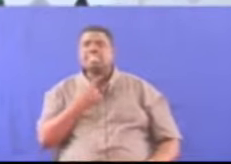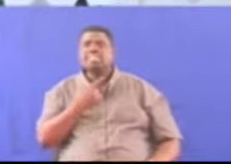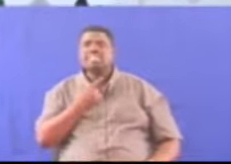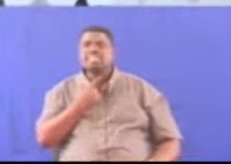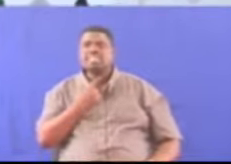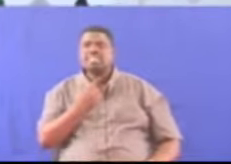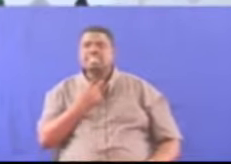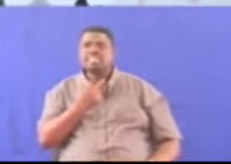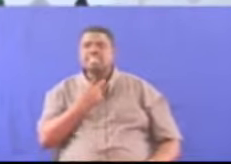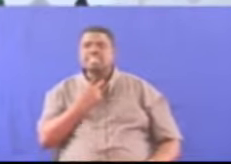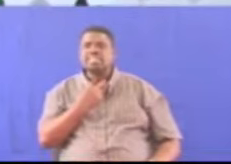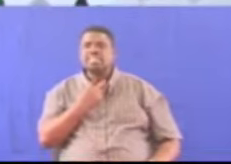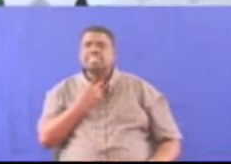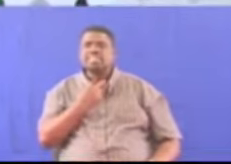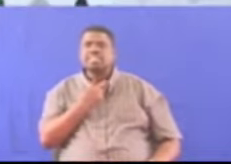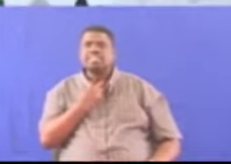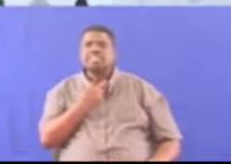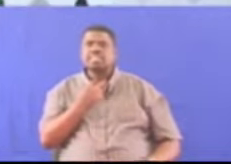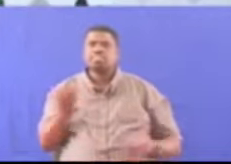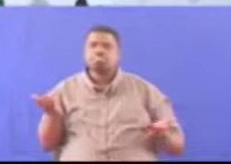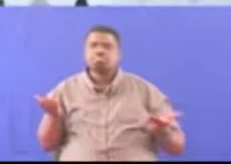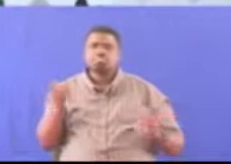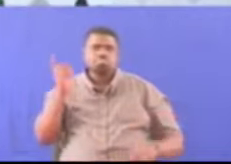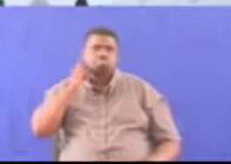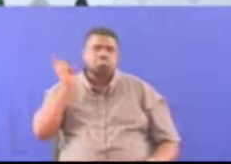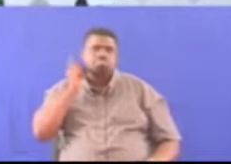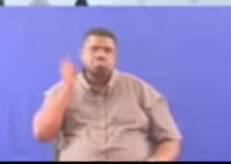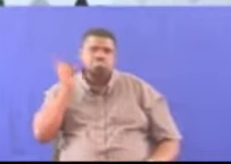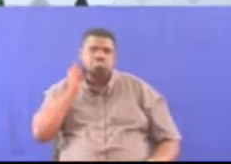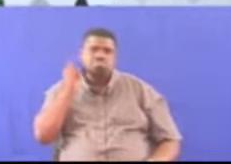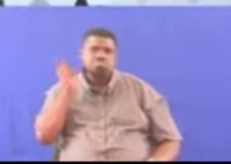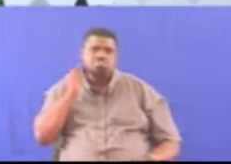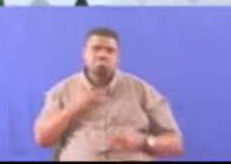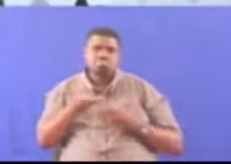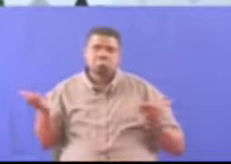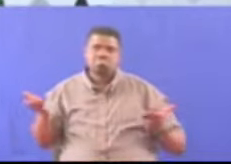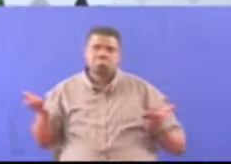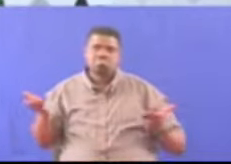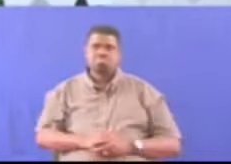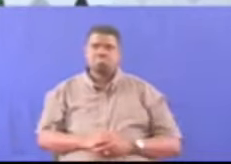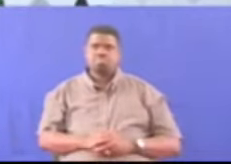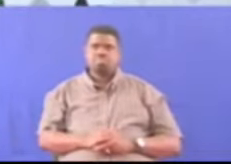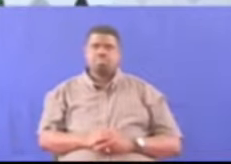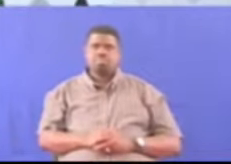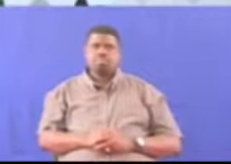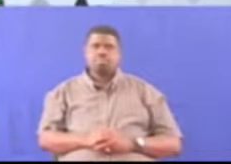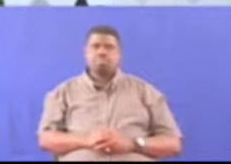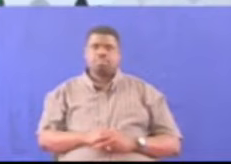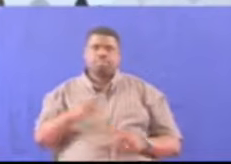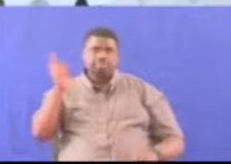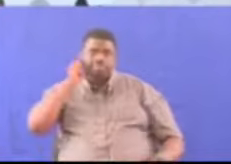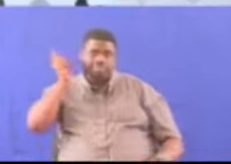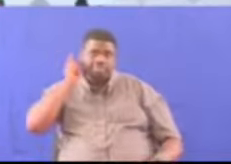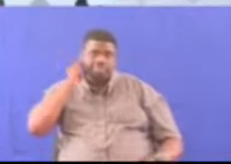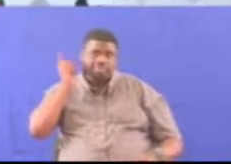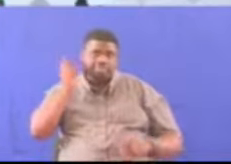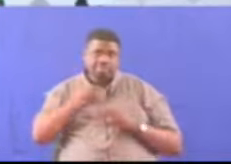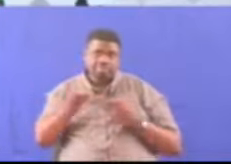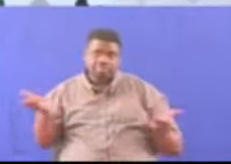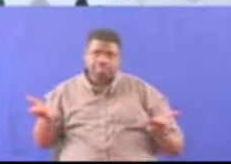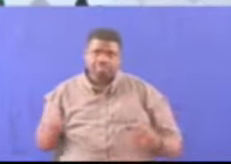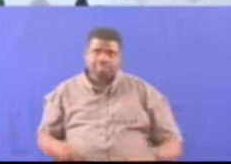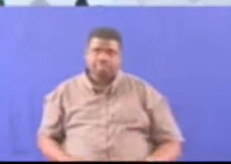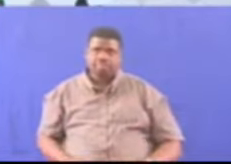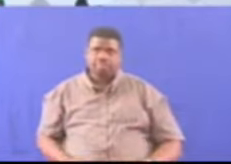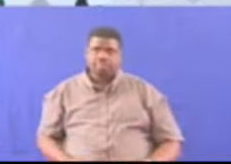maana tunatulia dakika hii. Nakupongeza sana kwa niaba ya wanawake wote. Kila mmoja ana jambo la